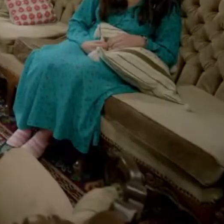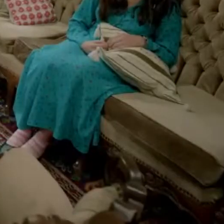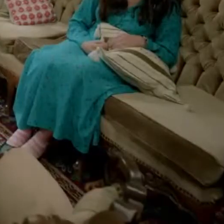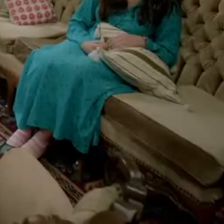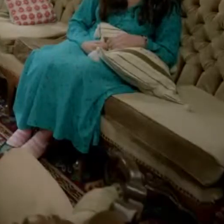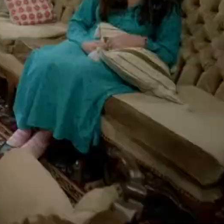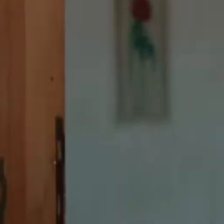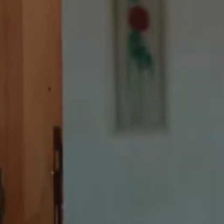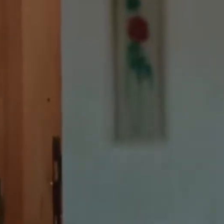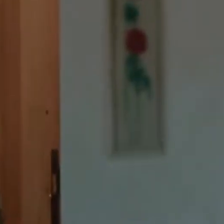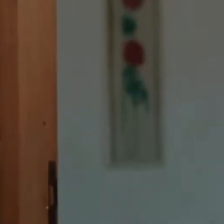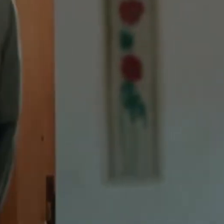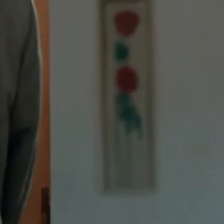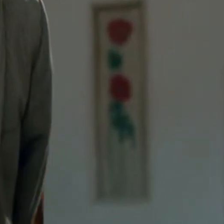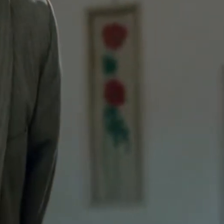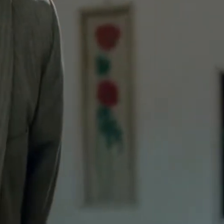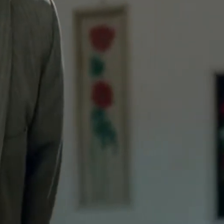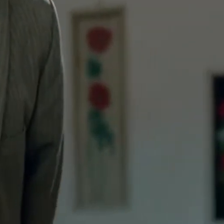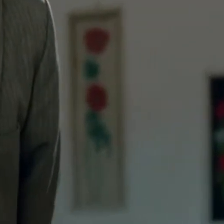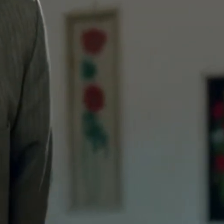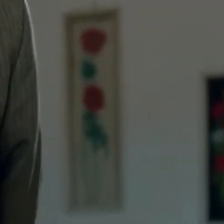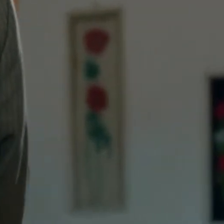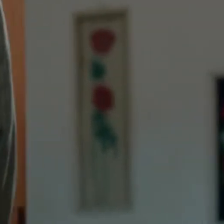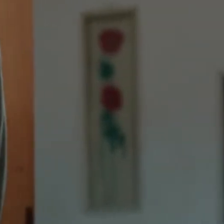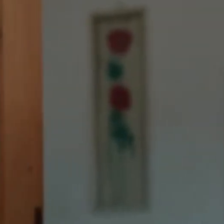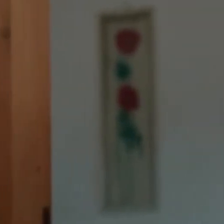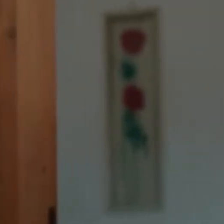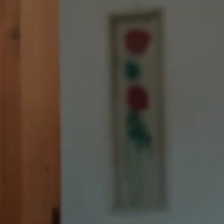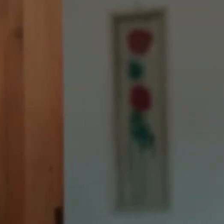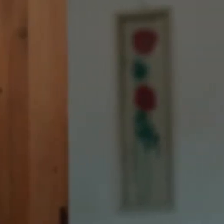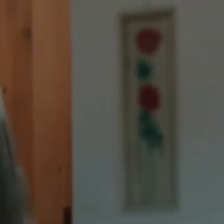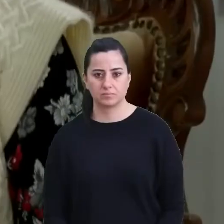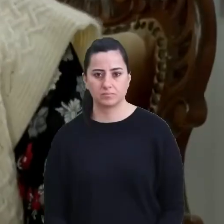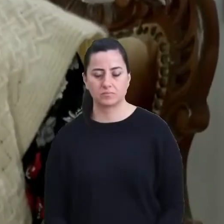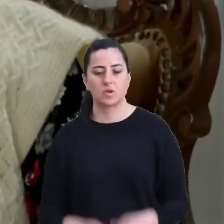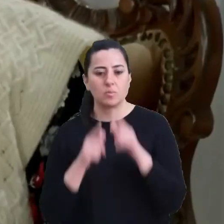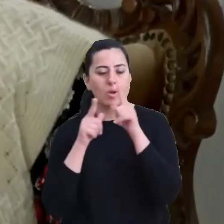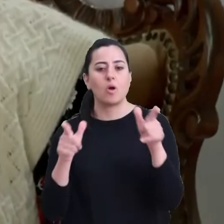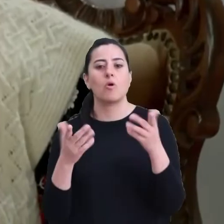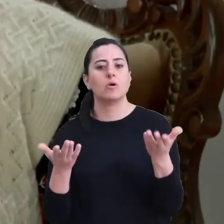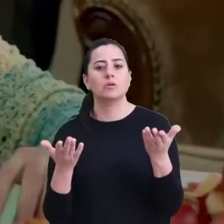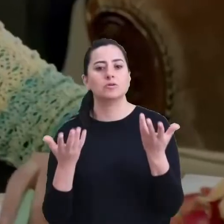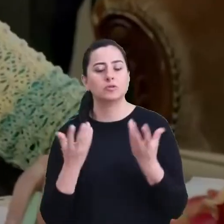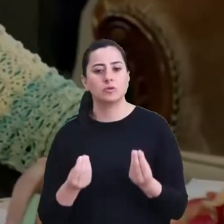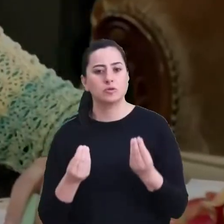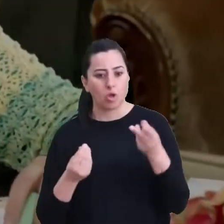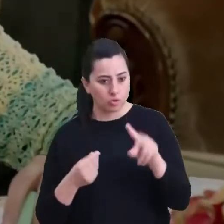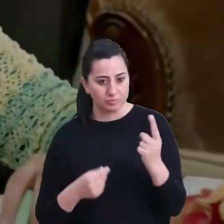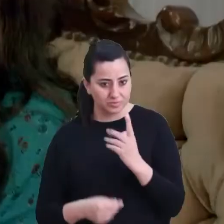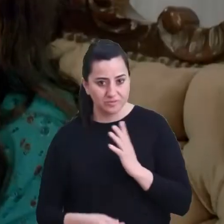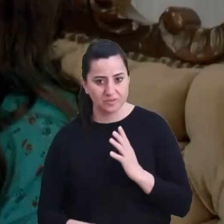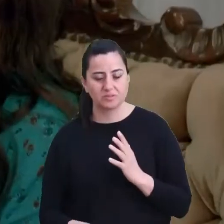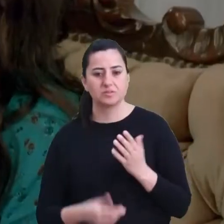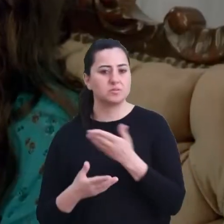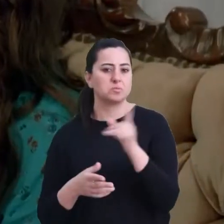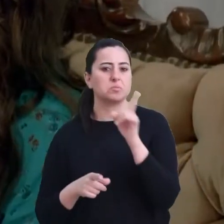sessiz oturmakta. Hicabi eli arkasında başında kasket geldi. Ho! Ne oldu? Cenaze mi var?